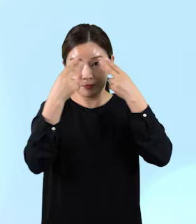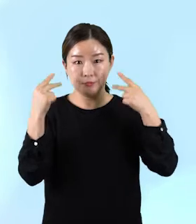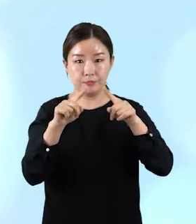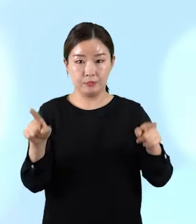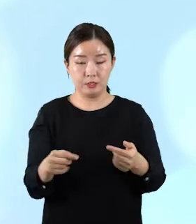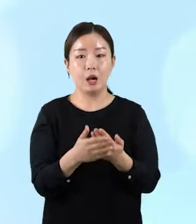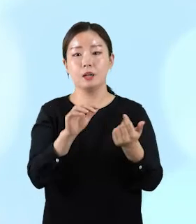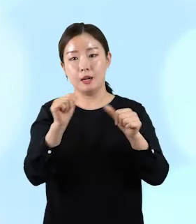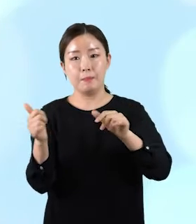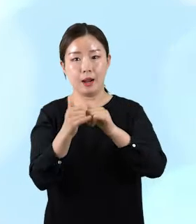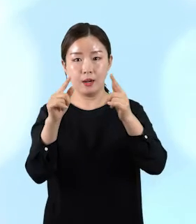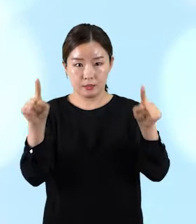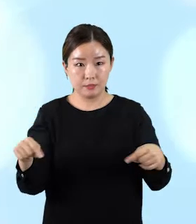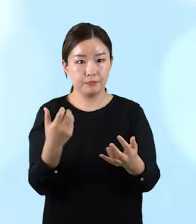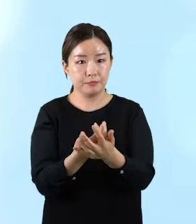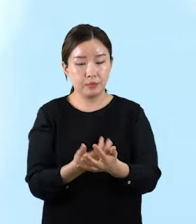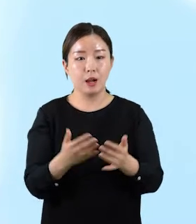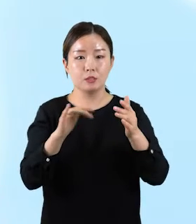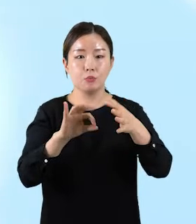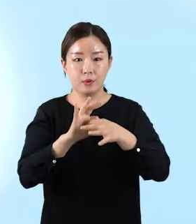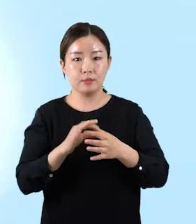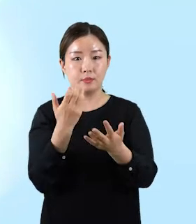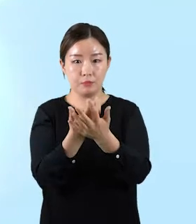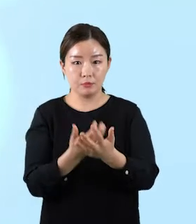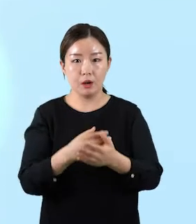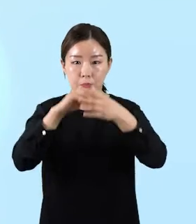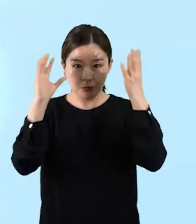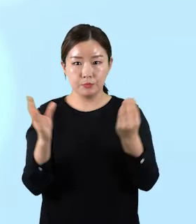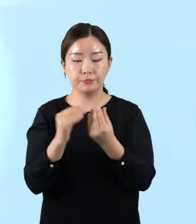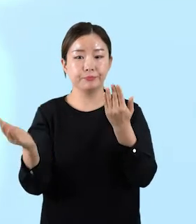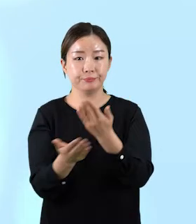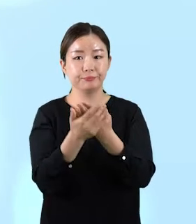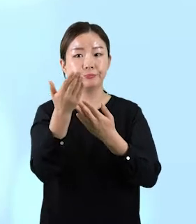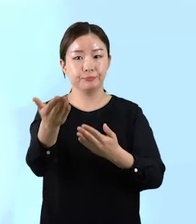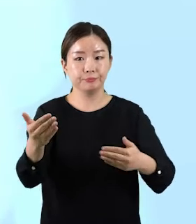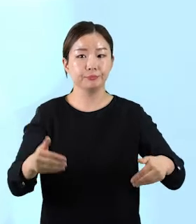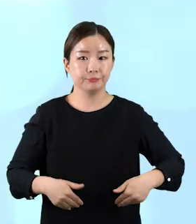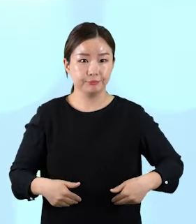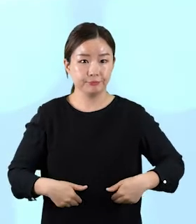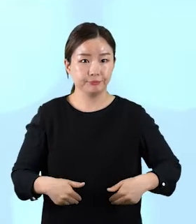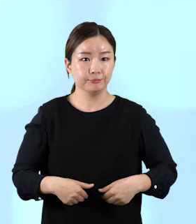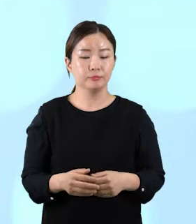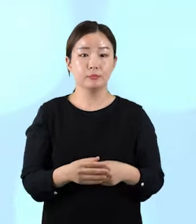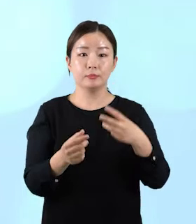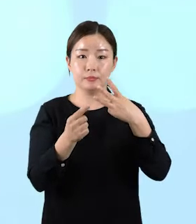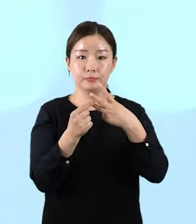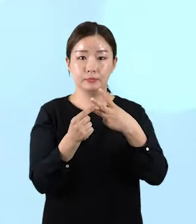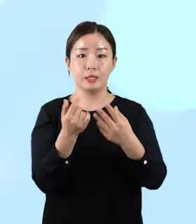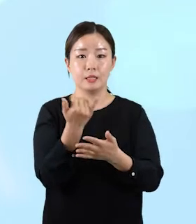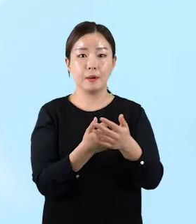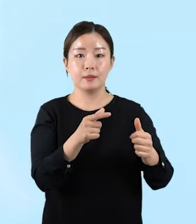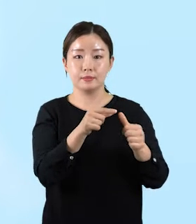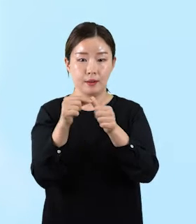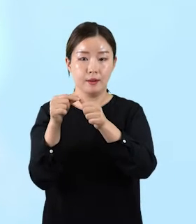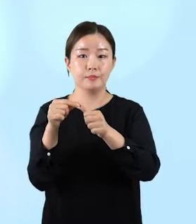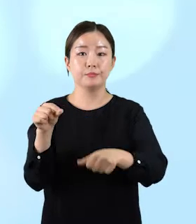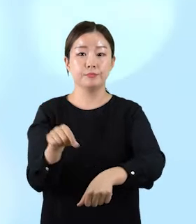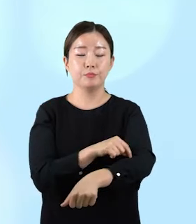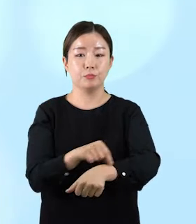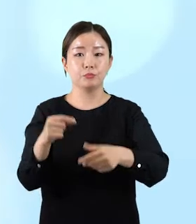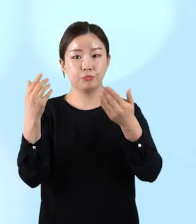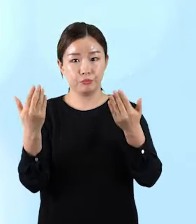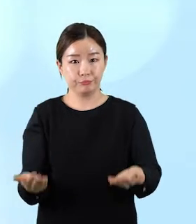또는 사망진단서와 가족관계 증명서를 모두 제출해야 합니다. 세 번째, 입양과